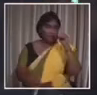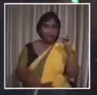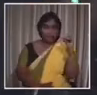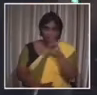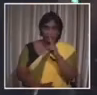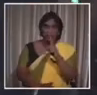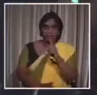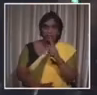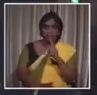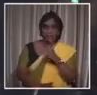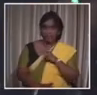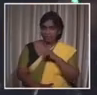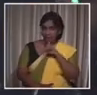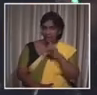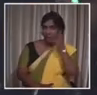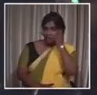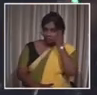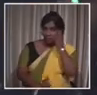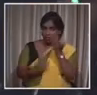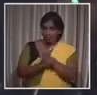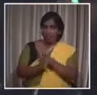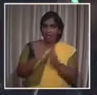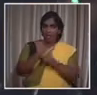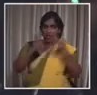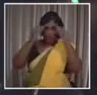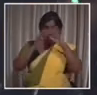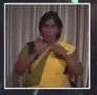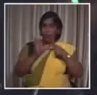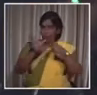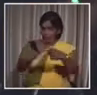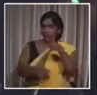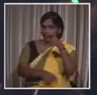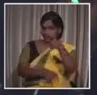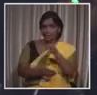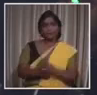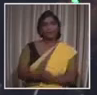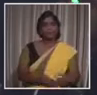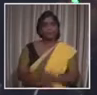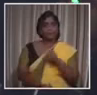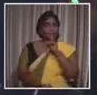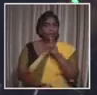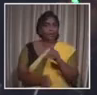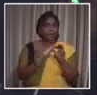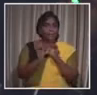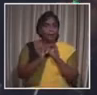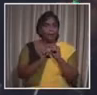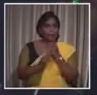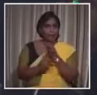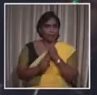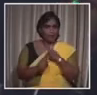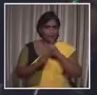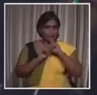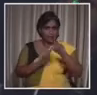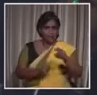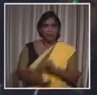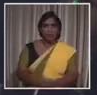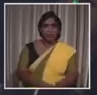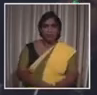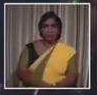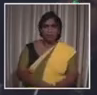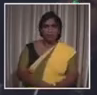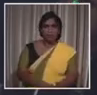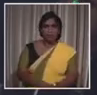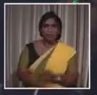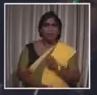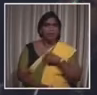පළවෙනියෙන්ම මම මං ඉදිරිපත් කරන්න හිටපු කාරණාවට කලින් නාමල් රාජපක්ෂ මන්තුමාට උත්තරයක් දීලා ඉන්නවා. එතුමා කිව්වා බිට්කොයින් සම්බන්ධයෙන් මම ප්‍රකාශයක් කරලා තිබුණා කියලා. මට නම් අහනවා